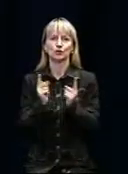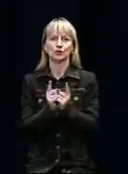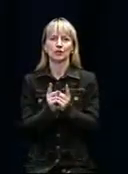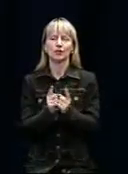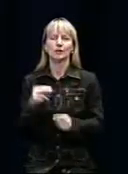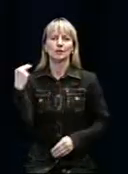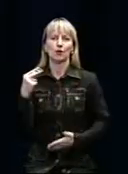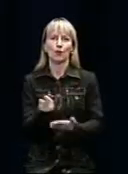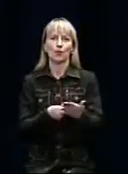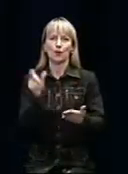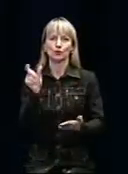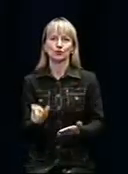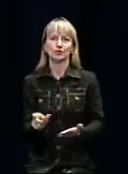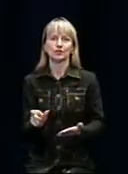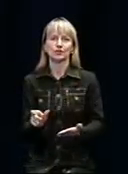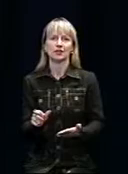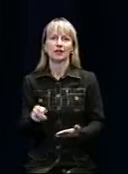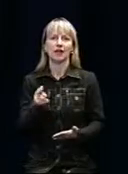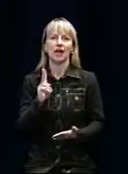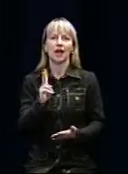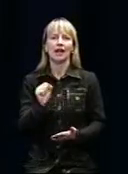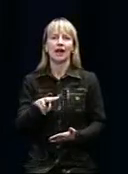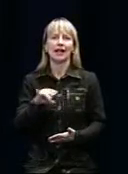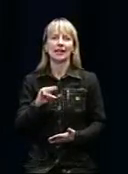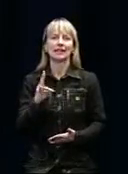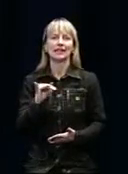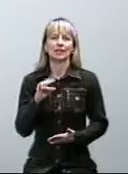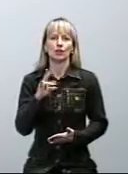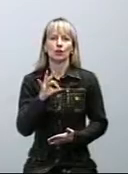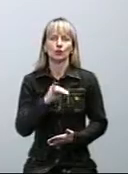запорізькою художницею Дар'єю Калініною. Тож, поїхали!